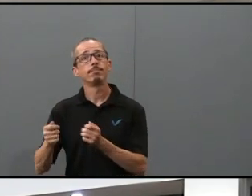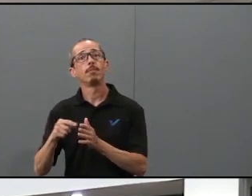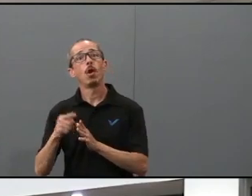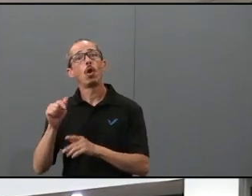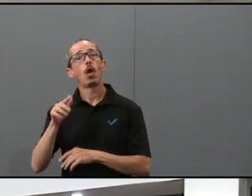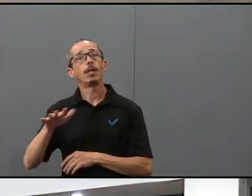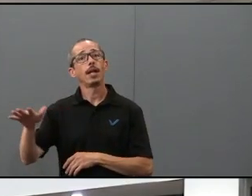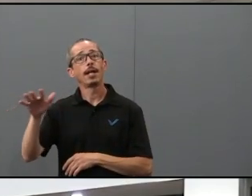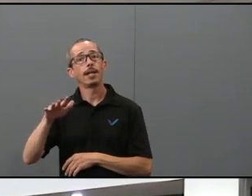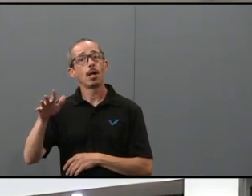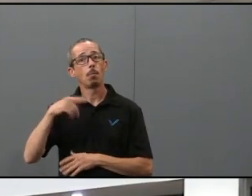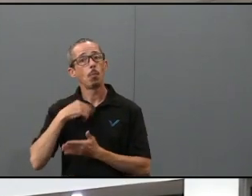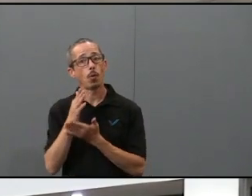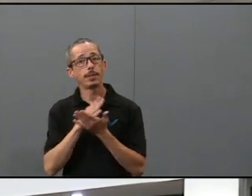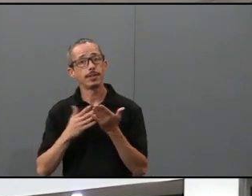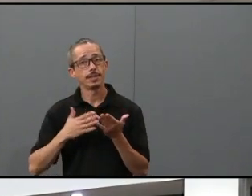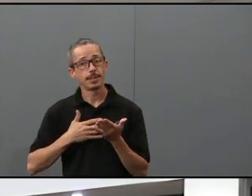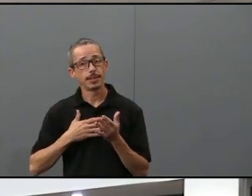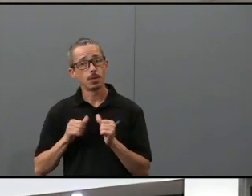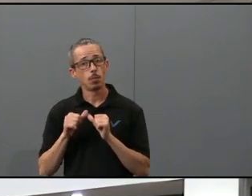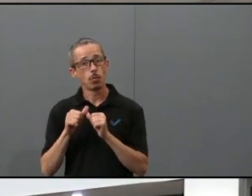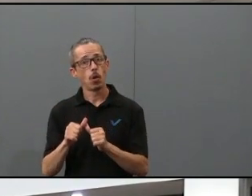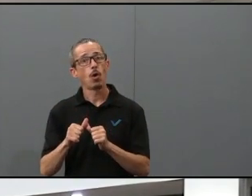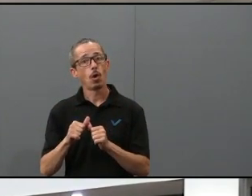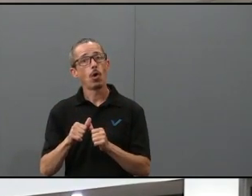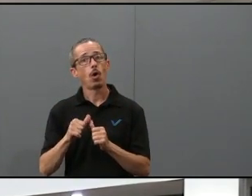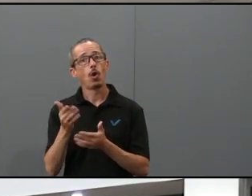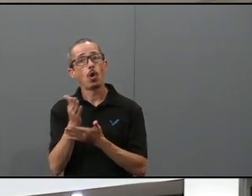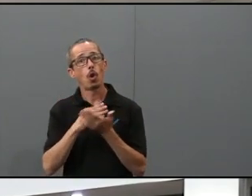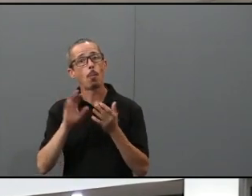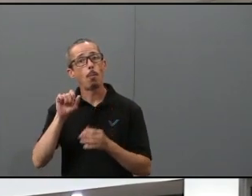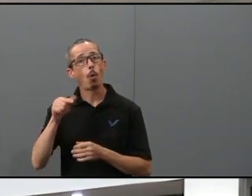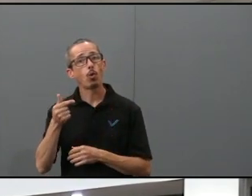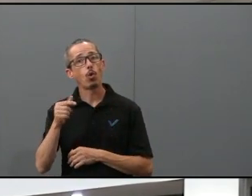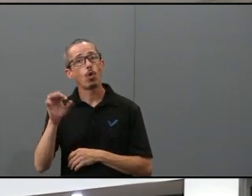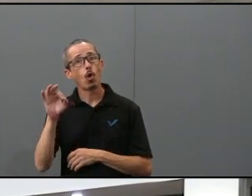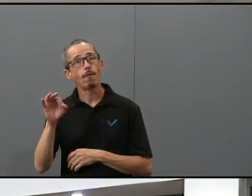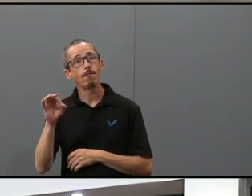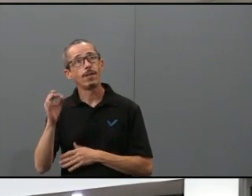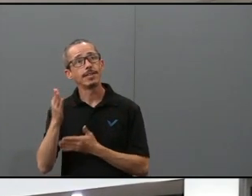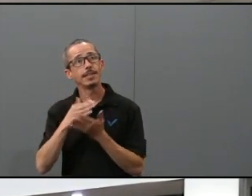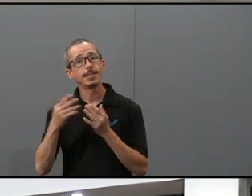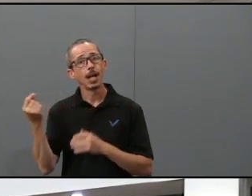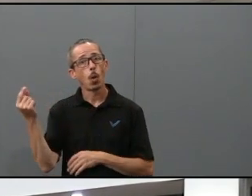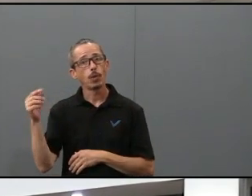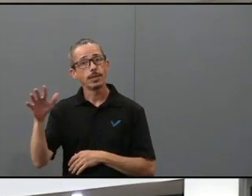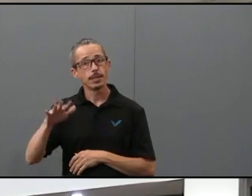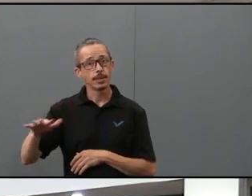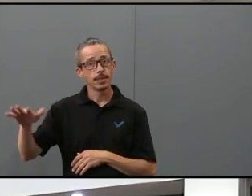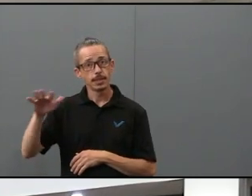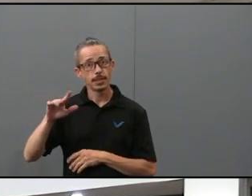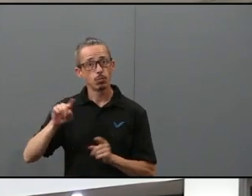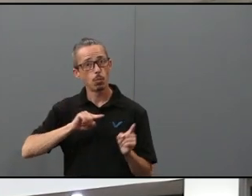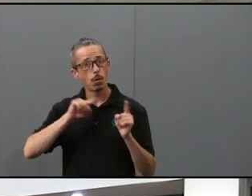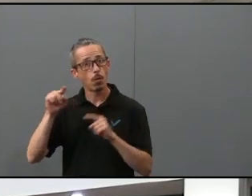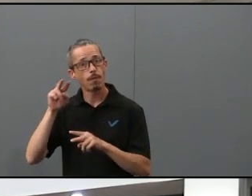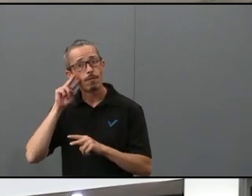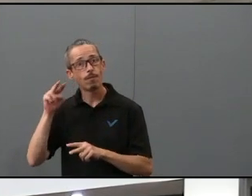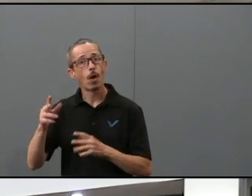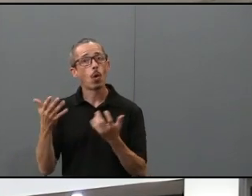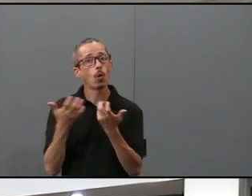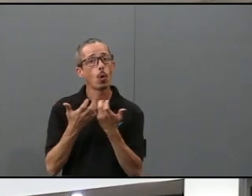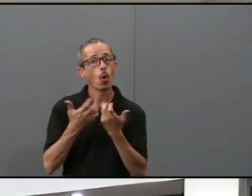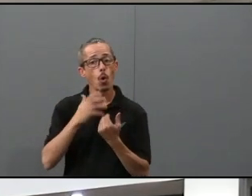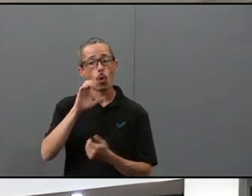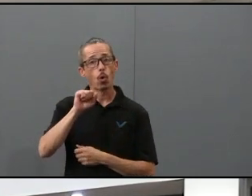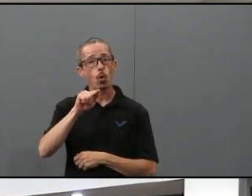le gardard dans mon district qui est maintenant le bourneu et puis le district 11 alors vous allez pouvoir venir voir les colo